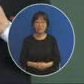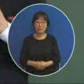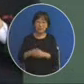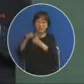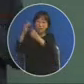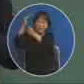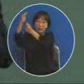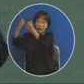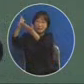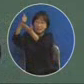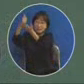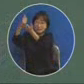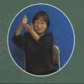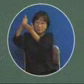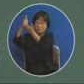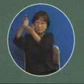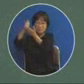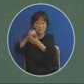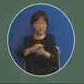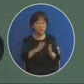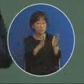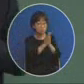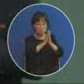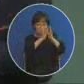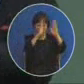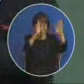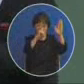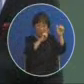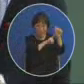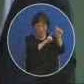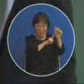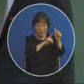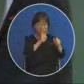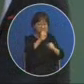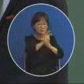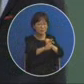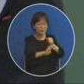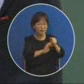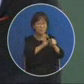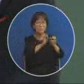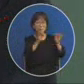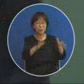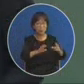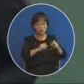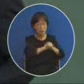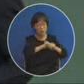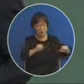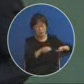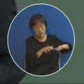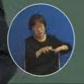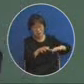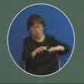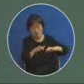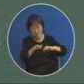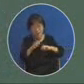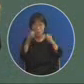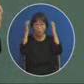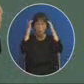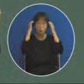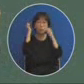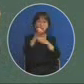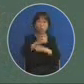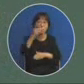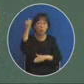40년 동안 광야를 가게 했습니까? Why did God lead Moses throughout the wilderness for 40 years? 일주일이면 갑니다. It would have just taken a week.